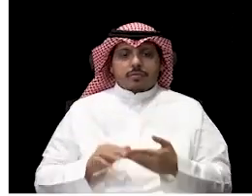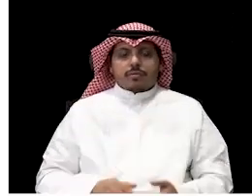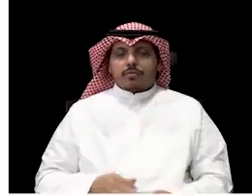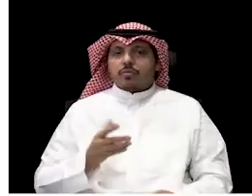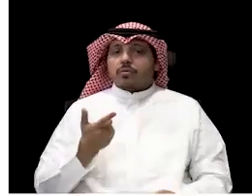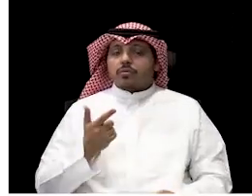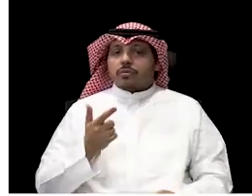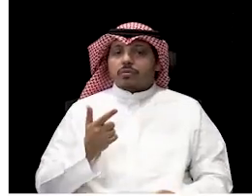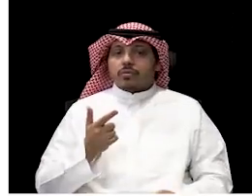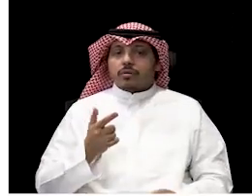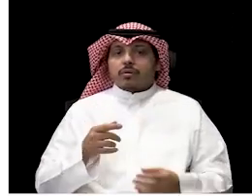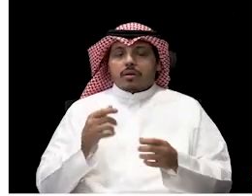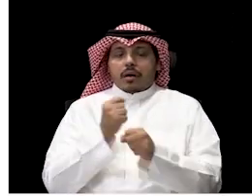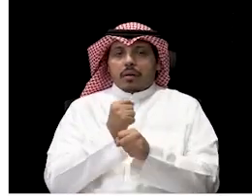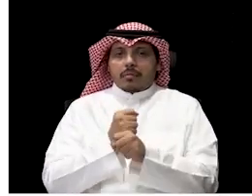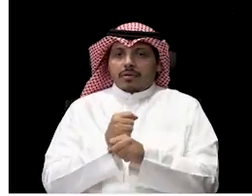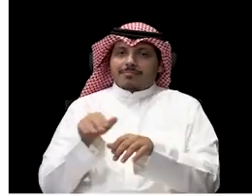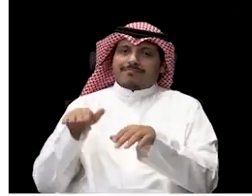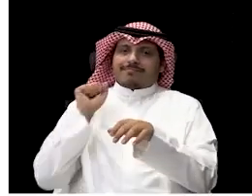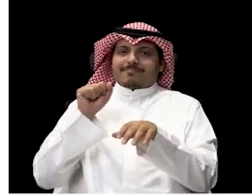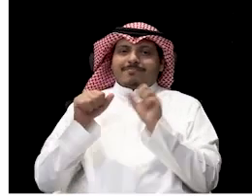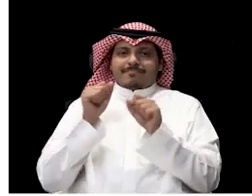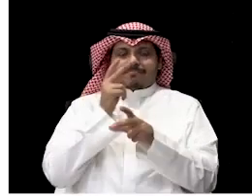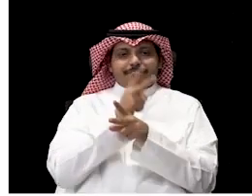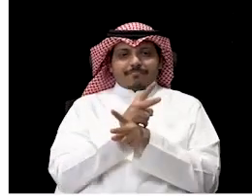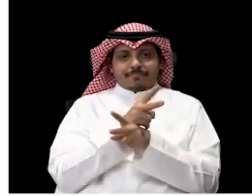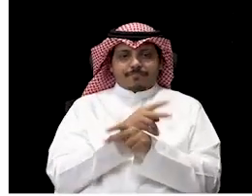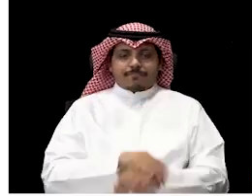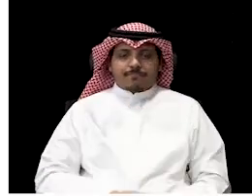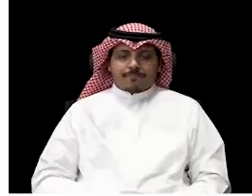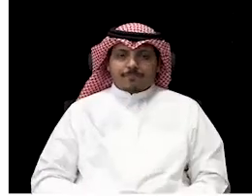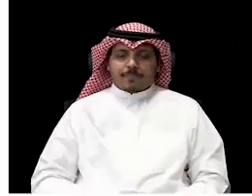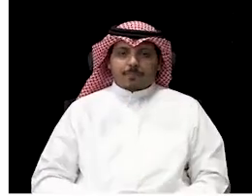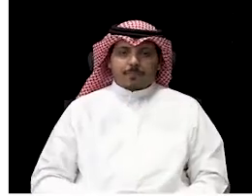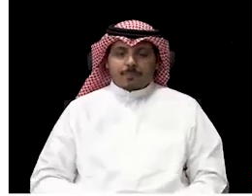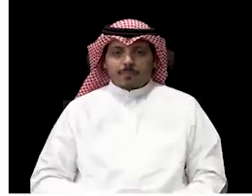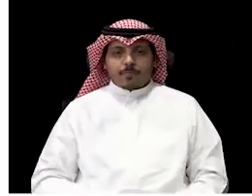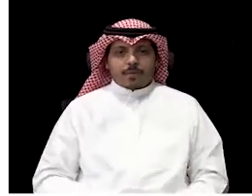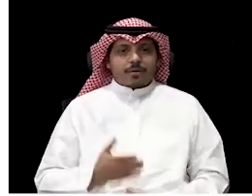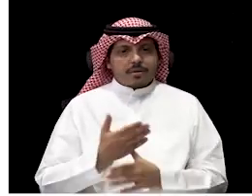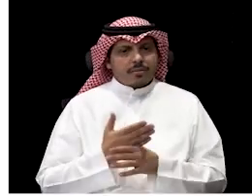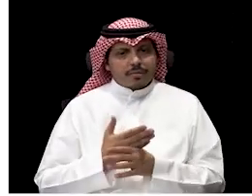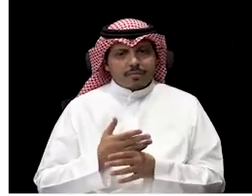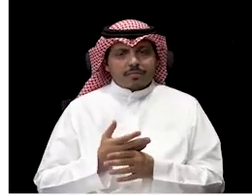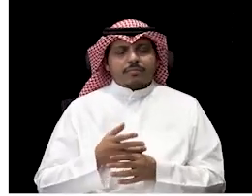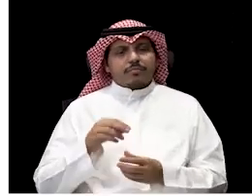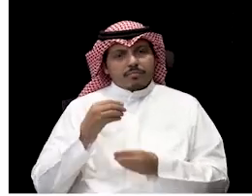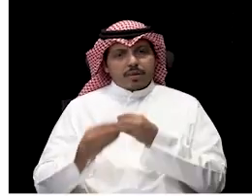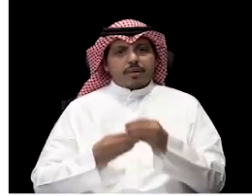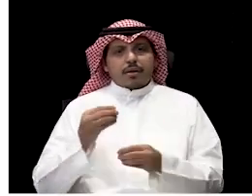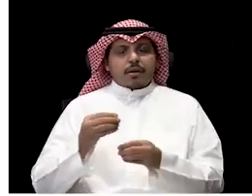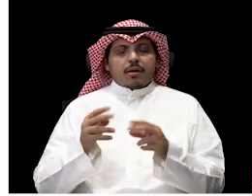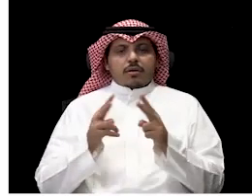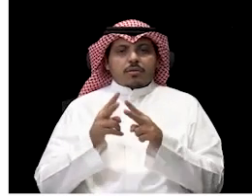أعزائي طلاب البطالة؟ سؤال، ما هي أسس العمل الجيد؟ يقوم على